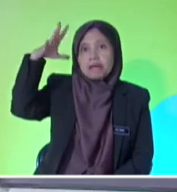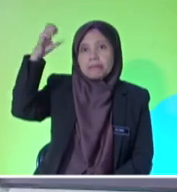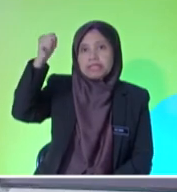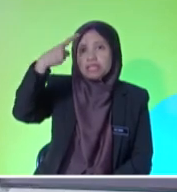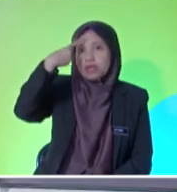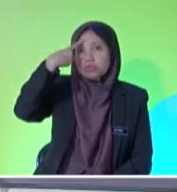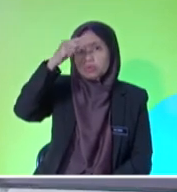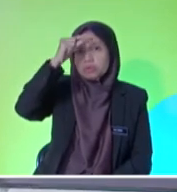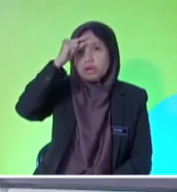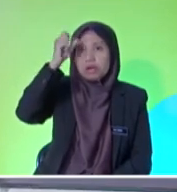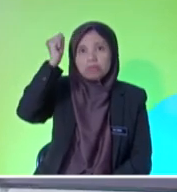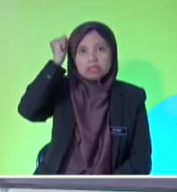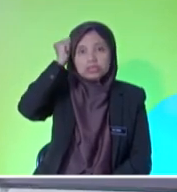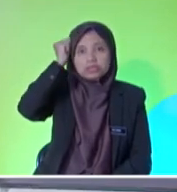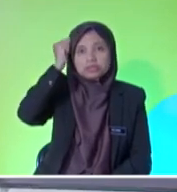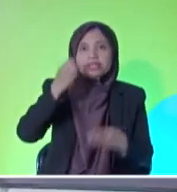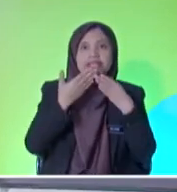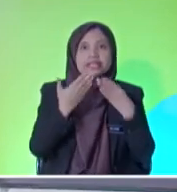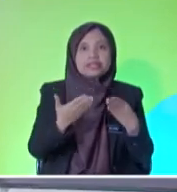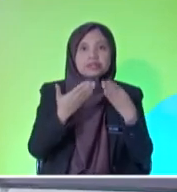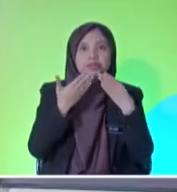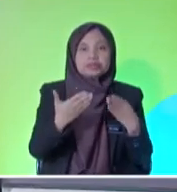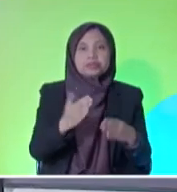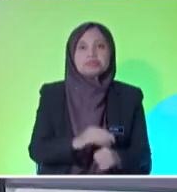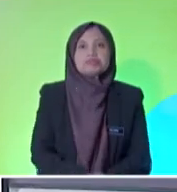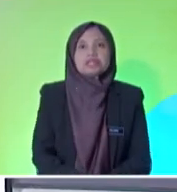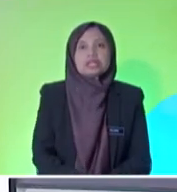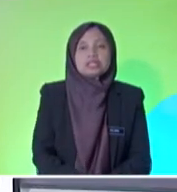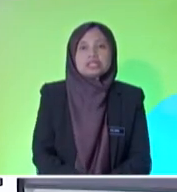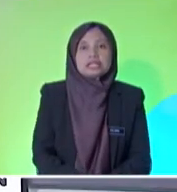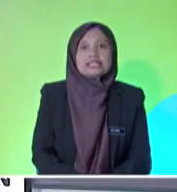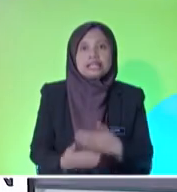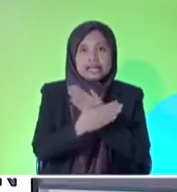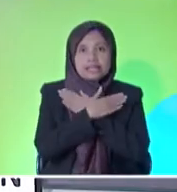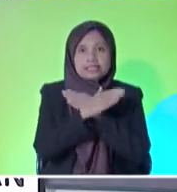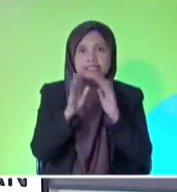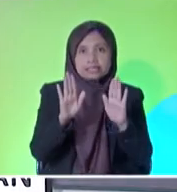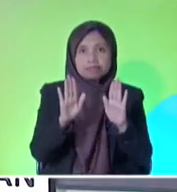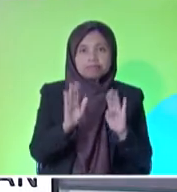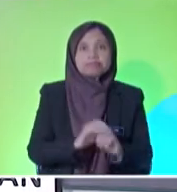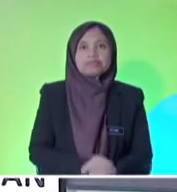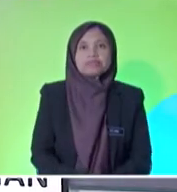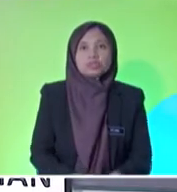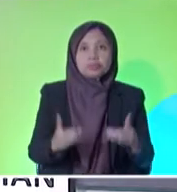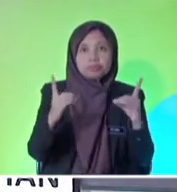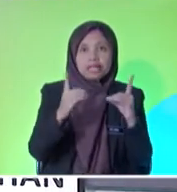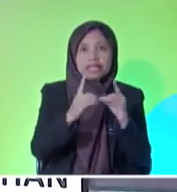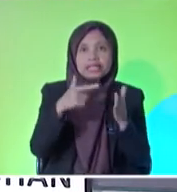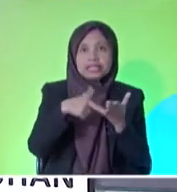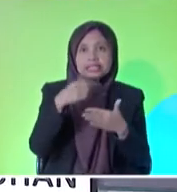Wow terima kasih Cikgu sampai saya Letakkan ini saya baca kita beli tiket itu kembali